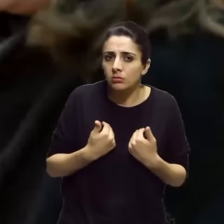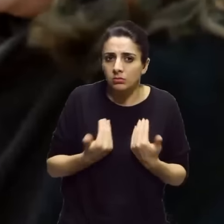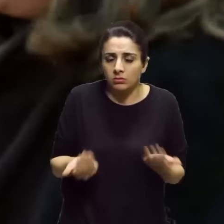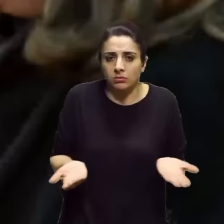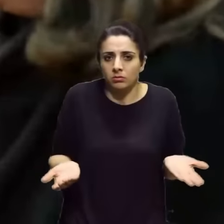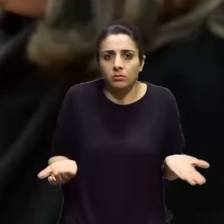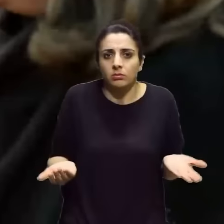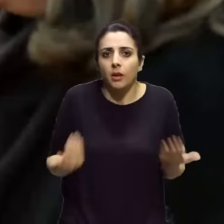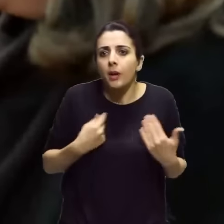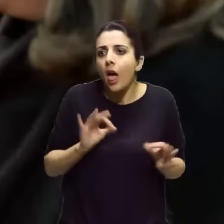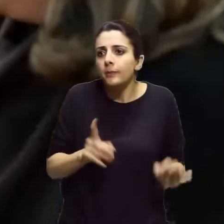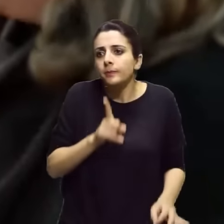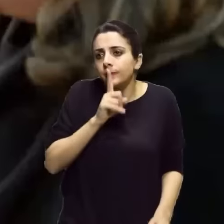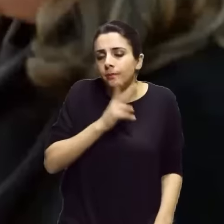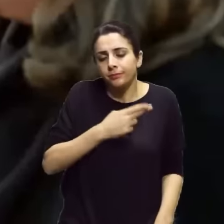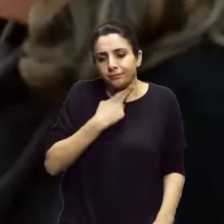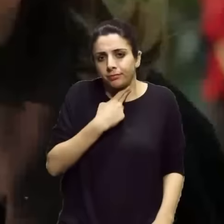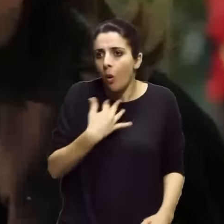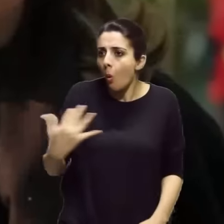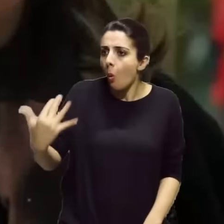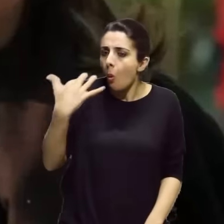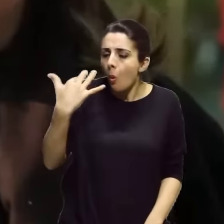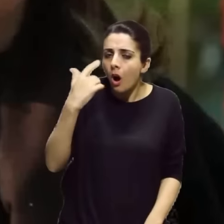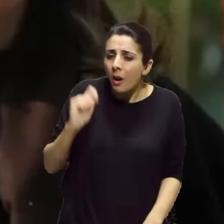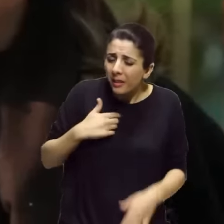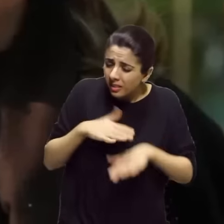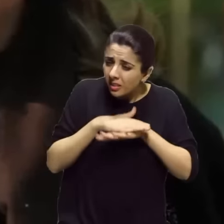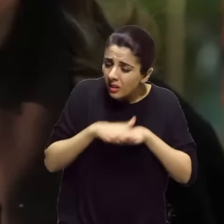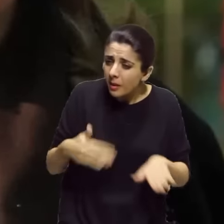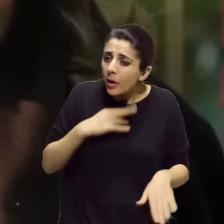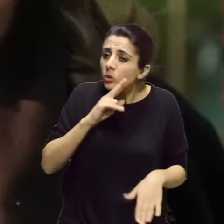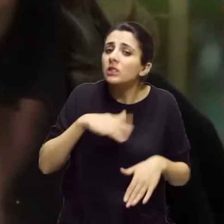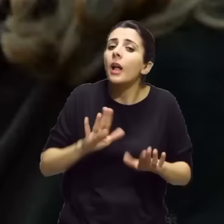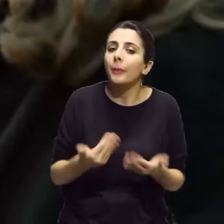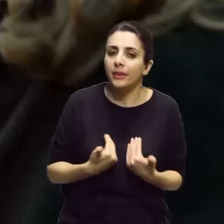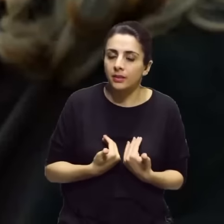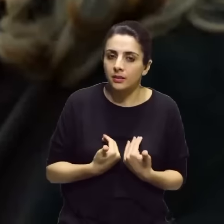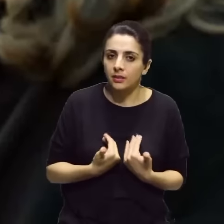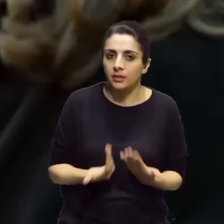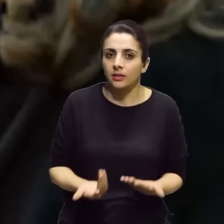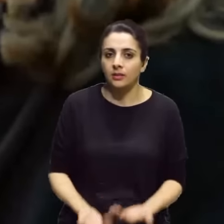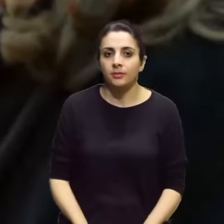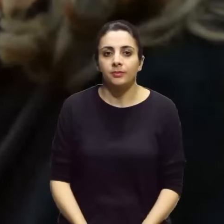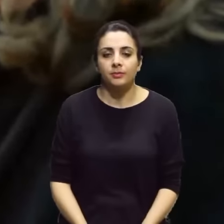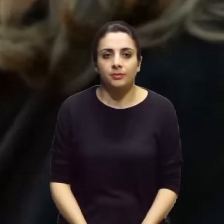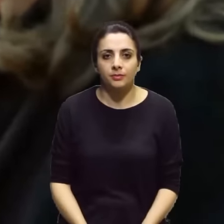Yani hep sustum ama üstüme geliyorlar benim. Yeter artık. Bana da günah değil mi ya?